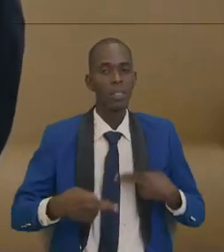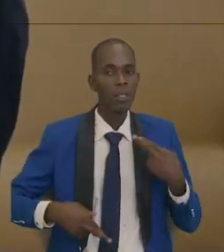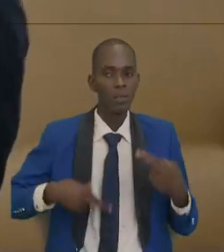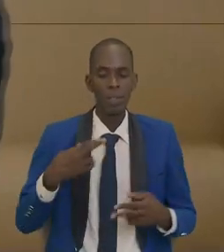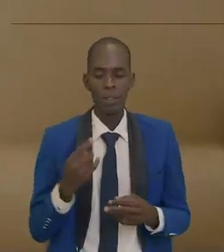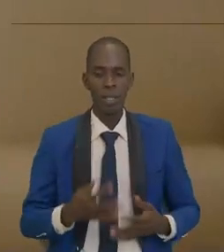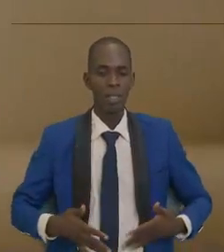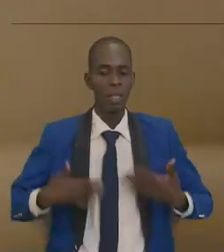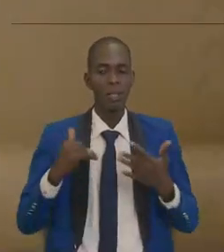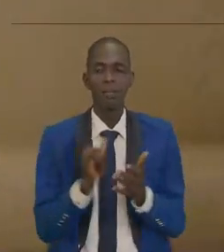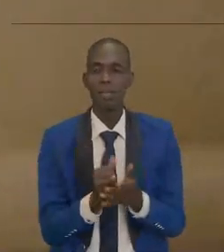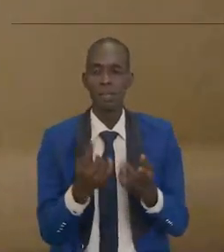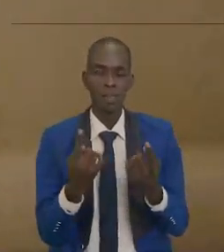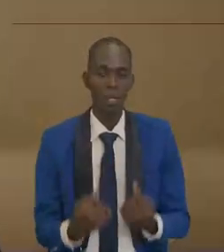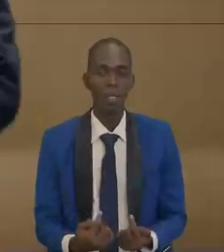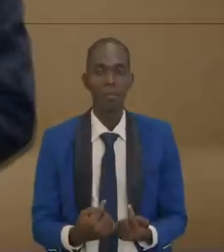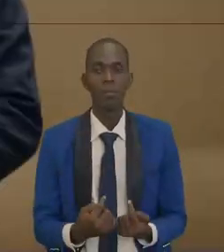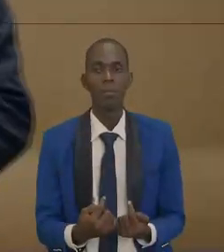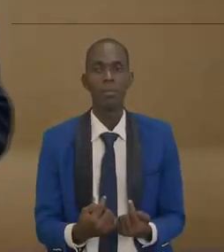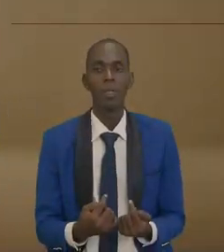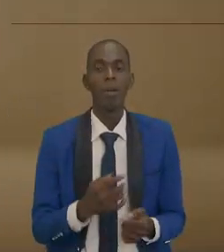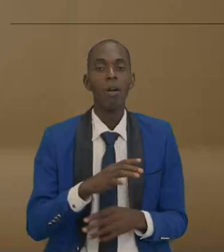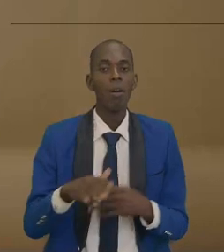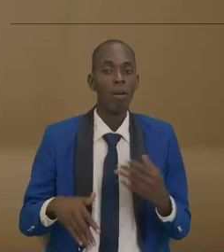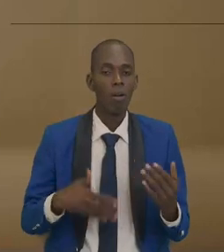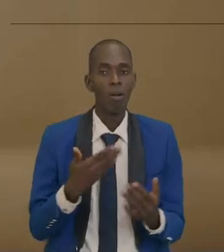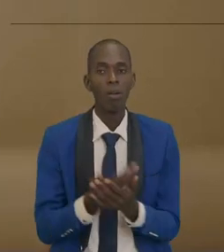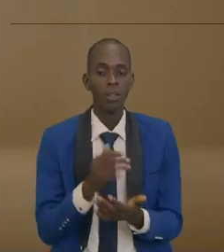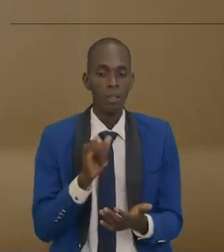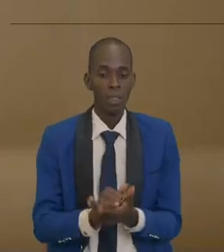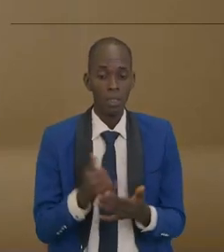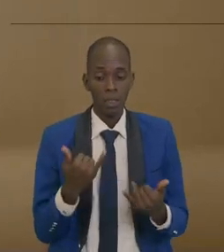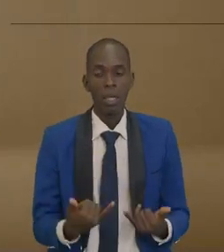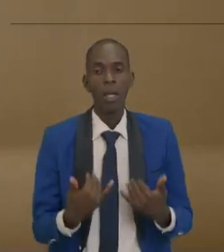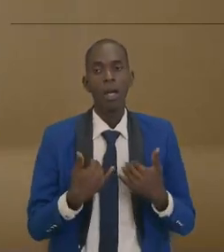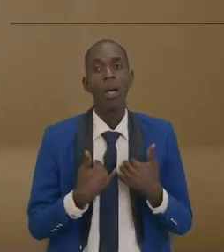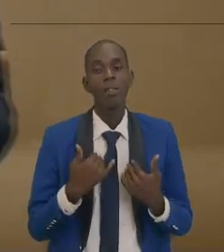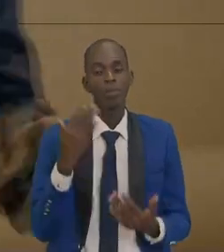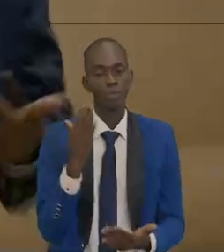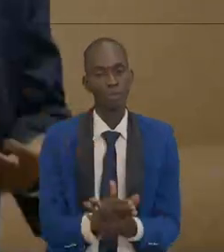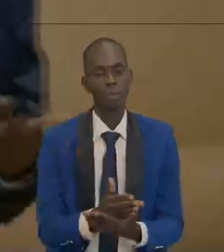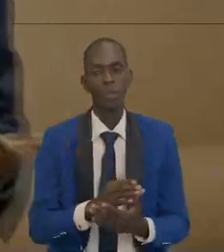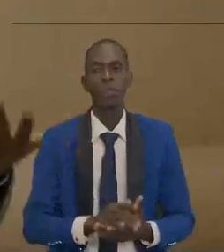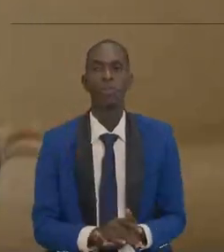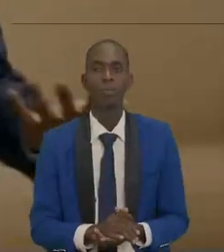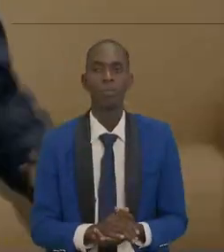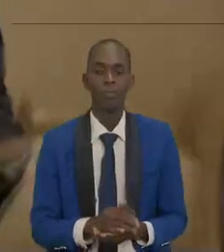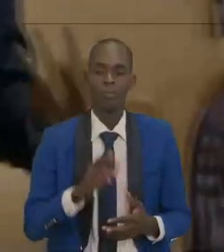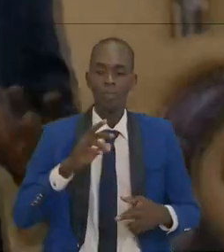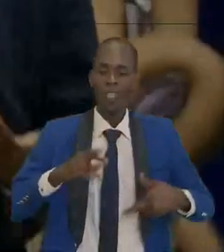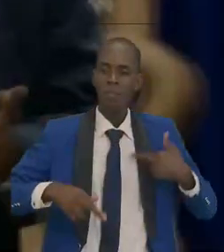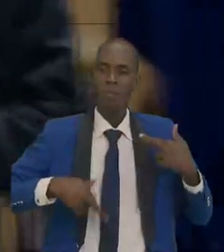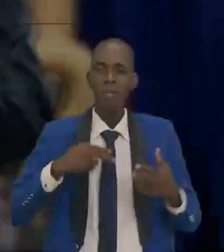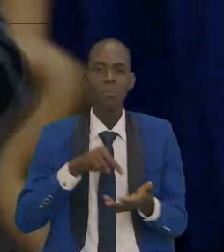la vie qui est venue, tout cela a disparu. Le réveil